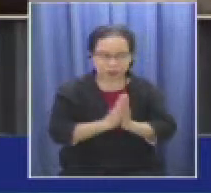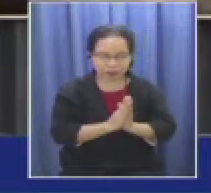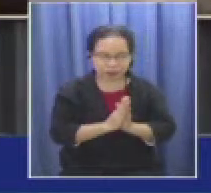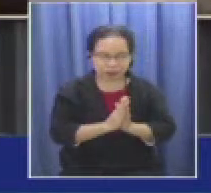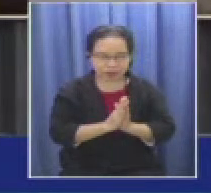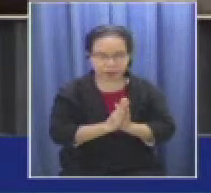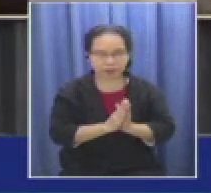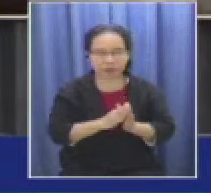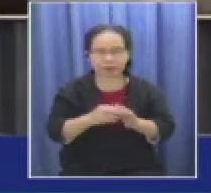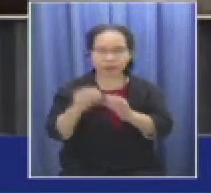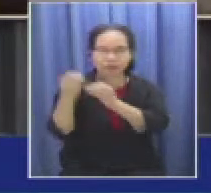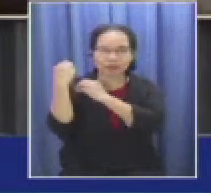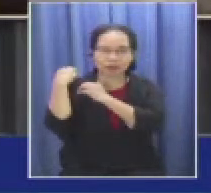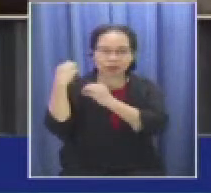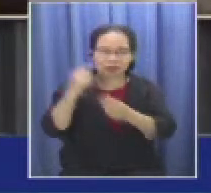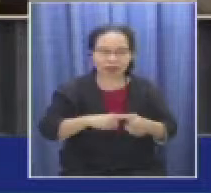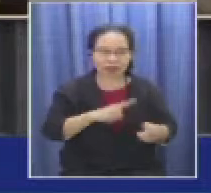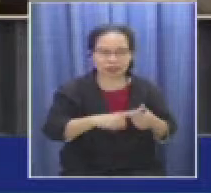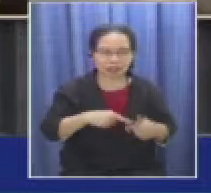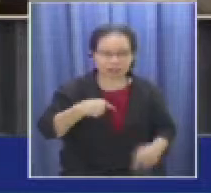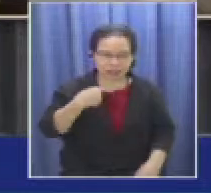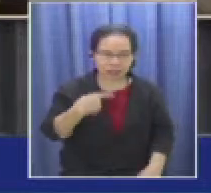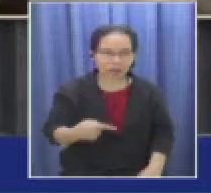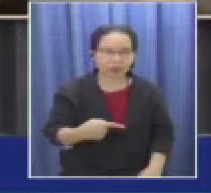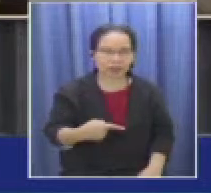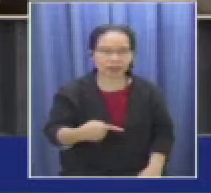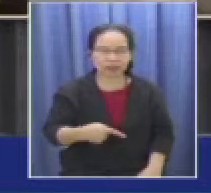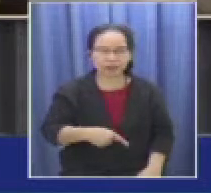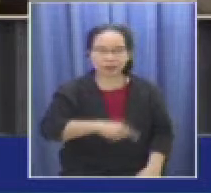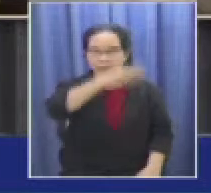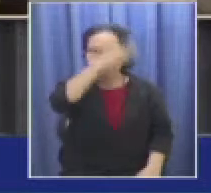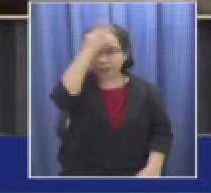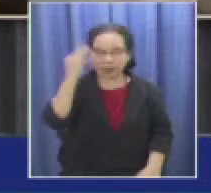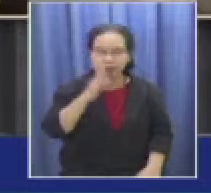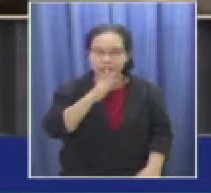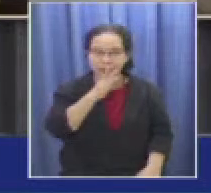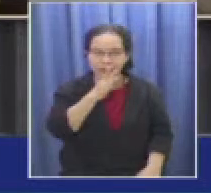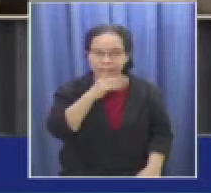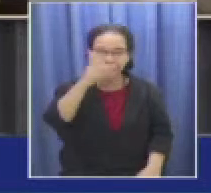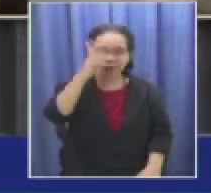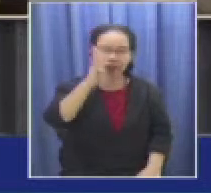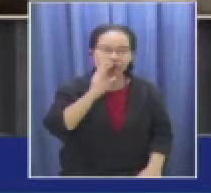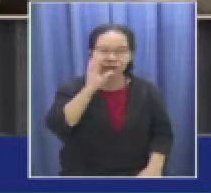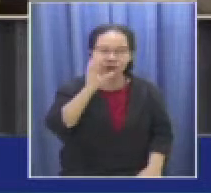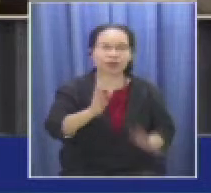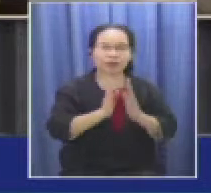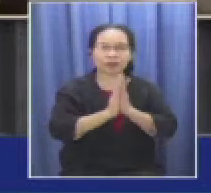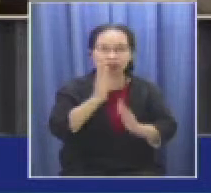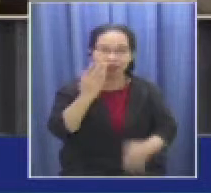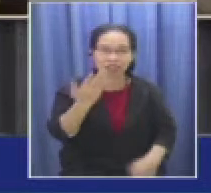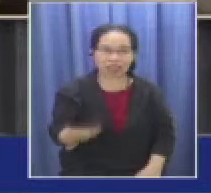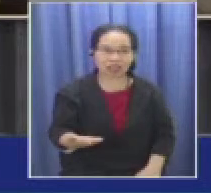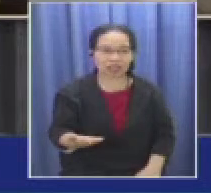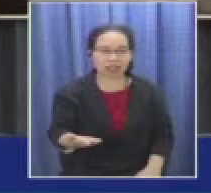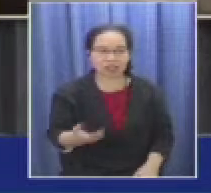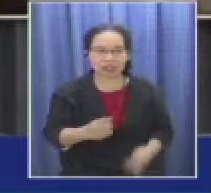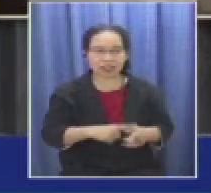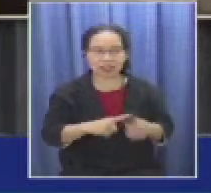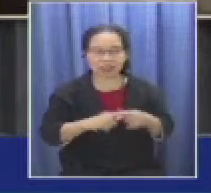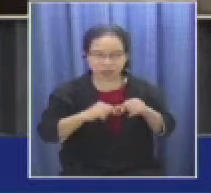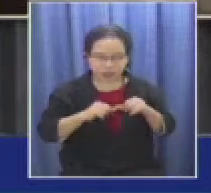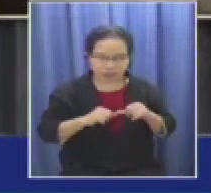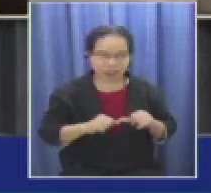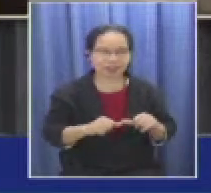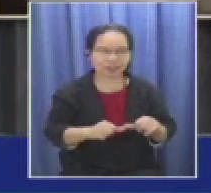yeye Kristo mmara nsɛm sɛ Okristoni biara mmɔ mpaeɛ ɛmfa wo mpaeɛ bɔ nkɔka